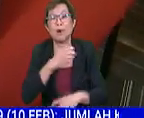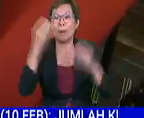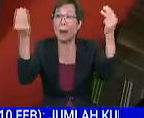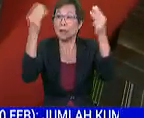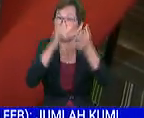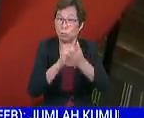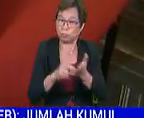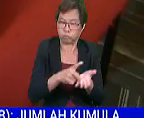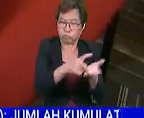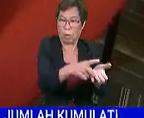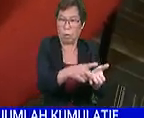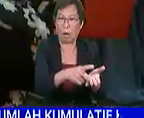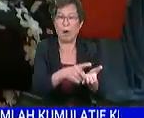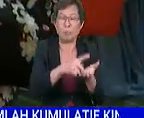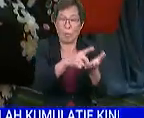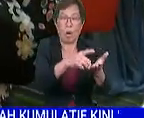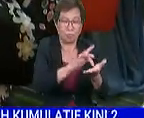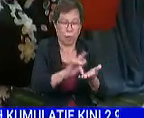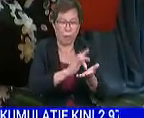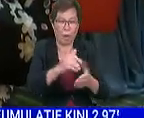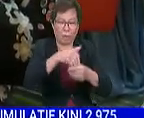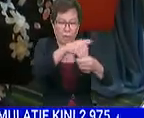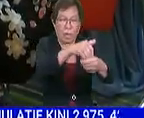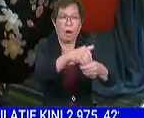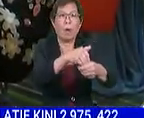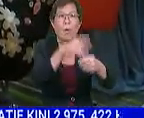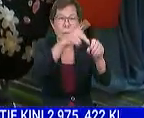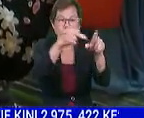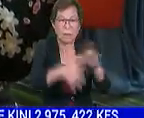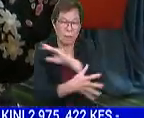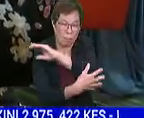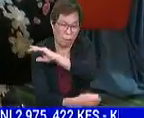disampaikan sumbangan tablet dan El kepada peserta as